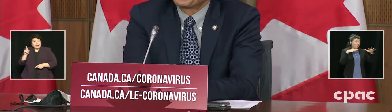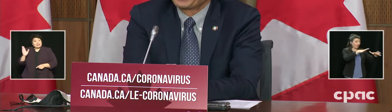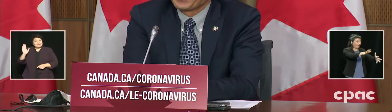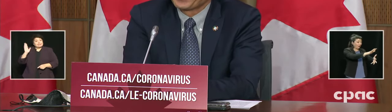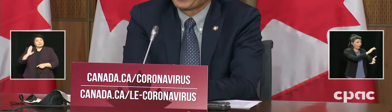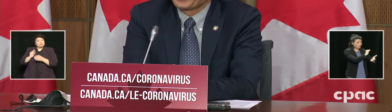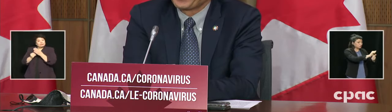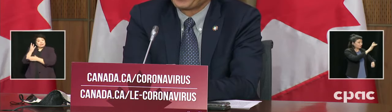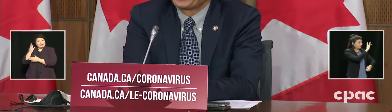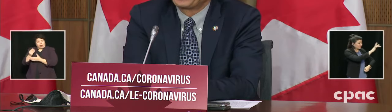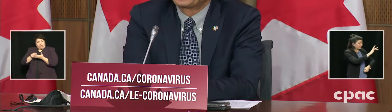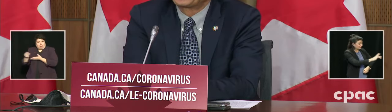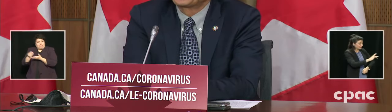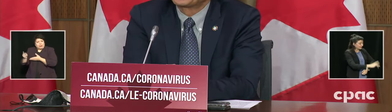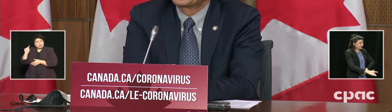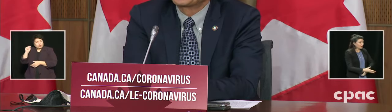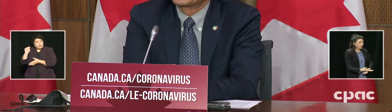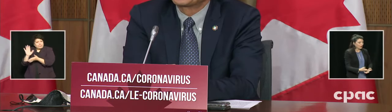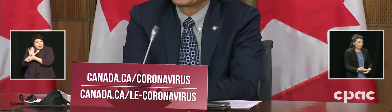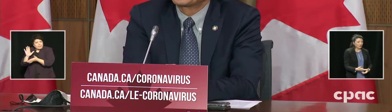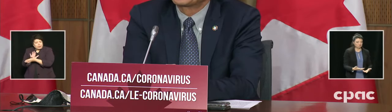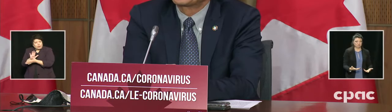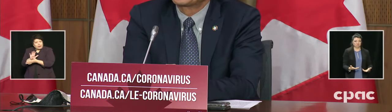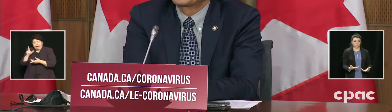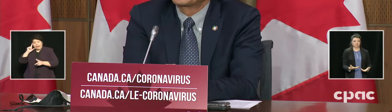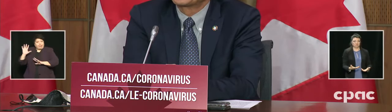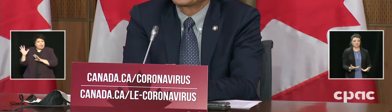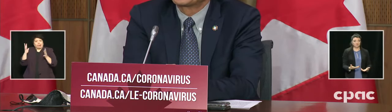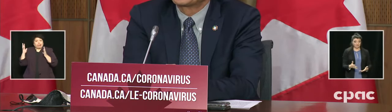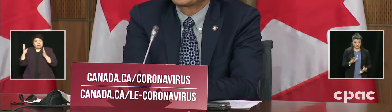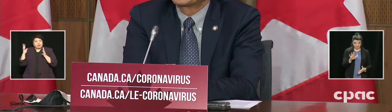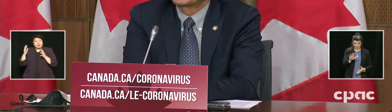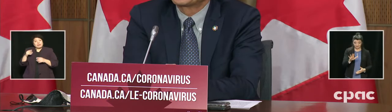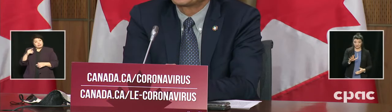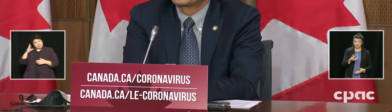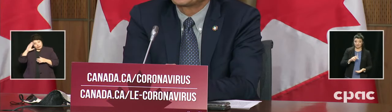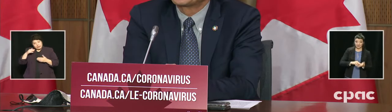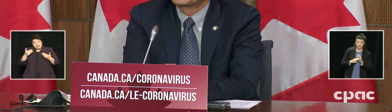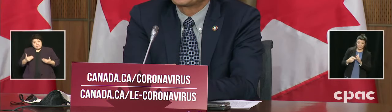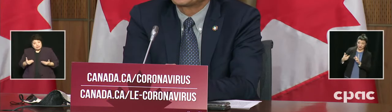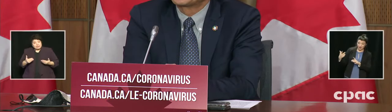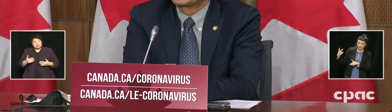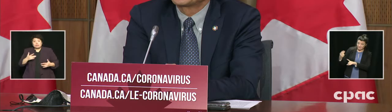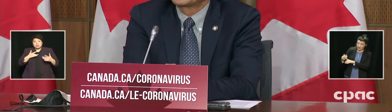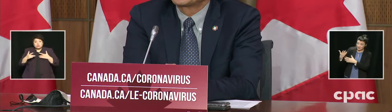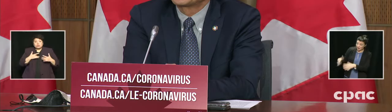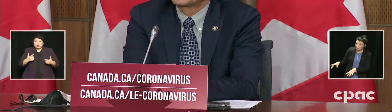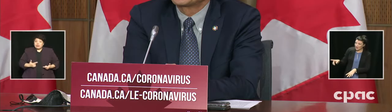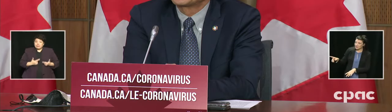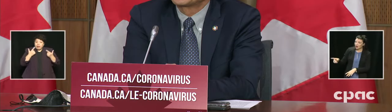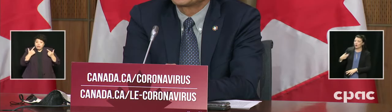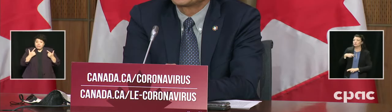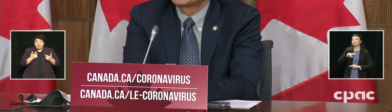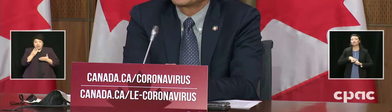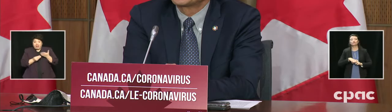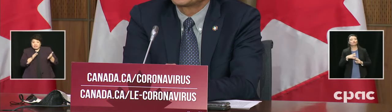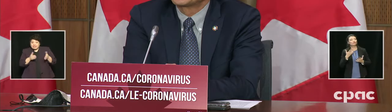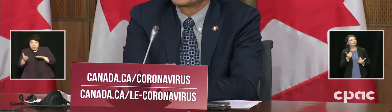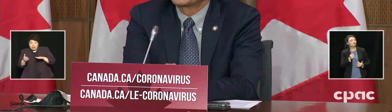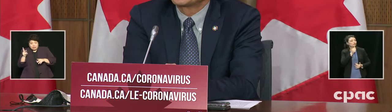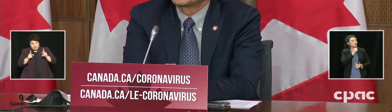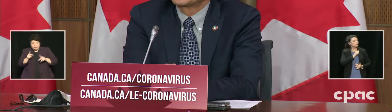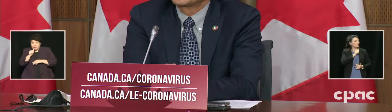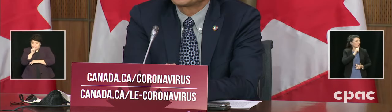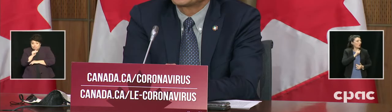la vie des gens, est-ce que vous croyez que les gens vont réellement attendre patiemment, assis dans leur salon, que ce soit à leur tour? Est-ce qu'il ne va pas